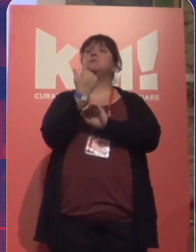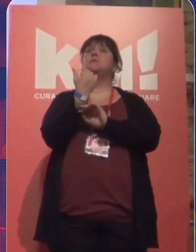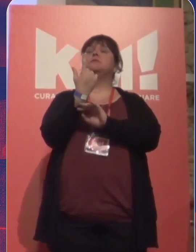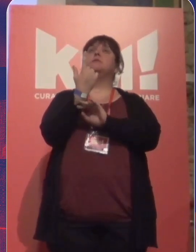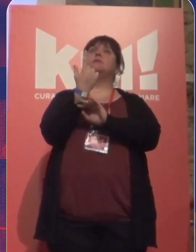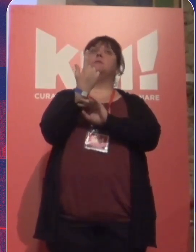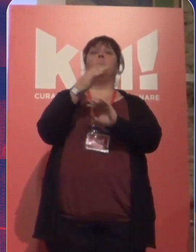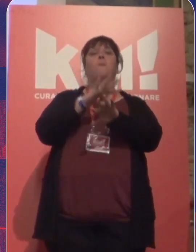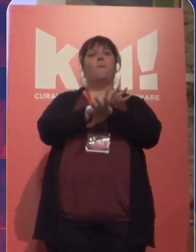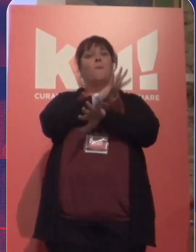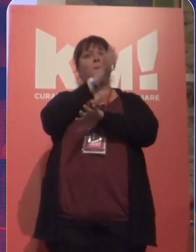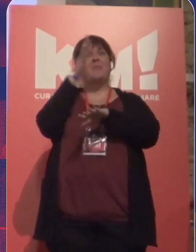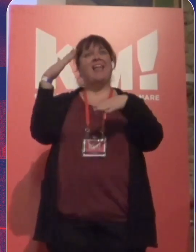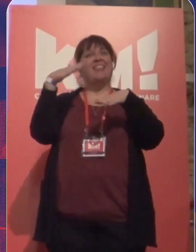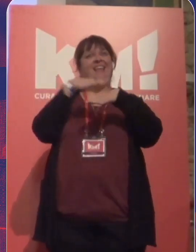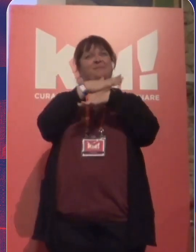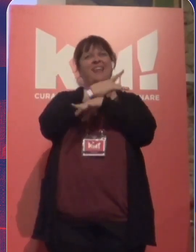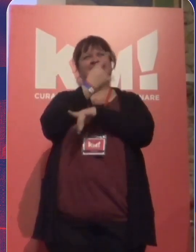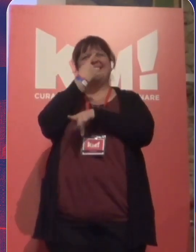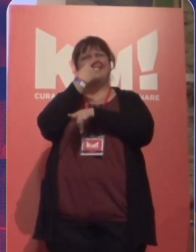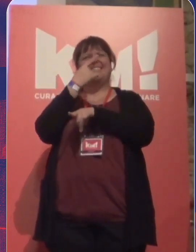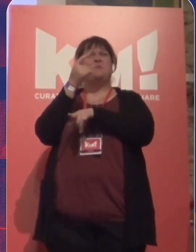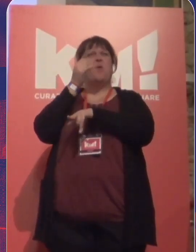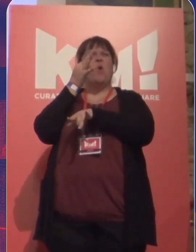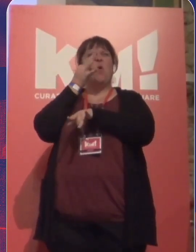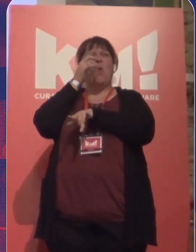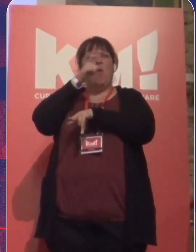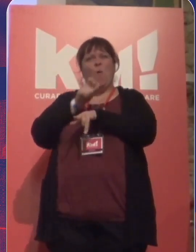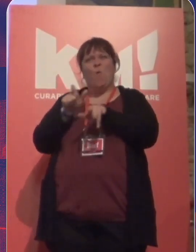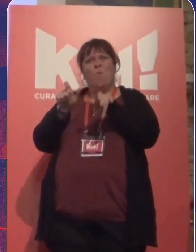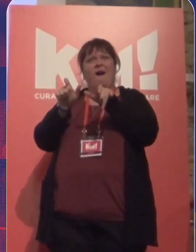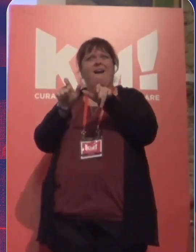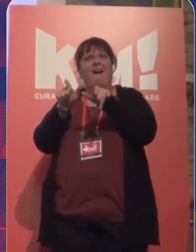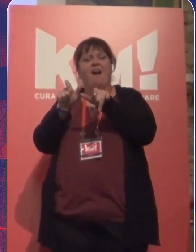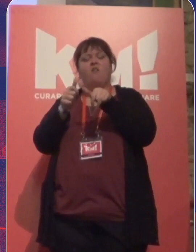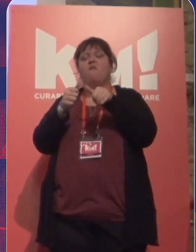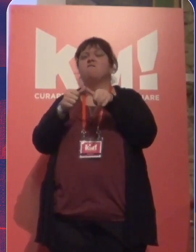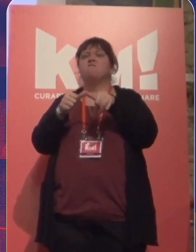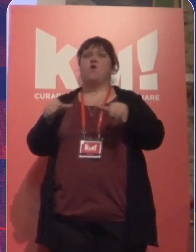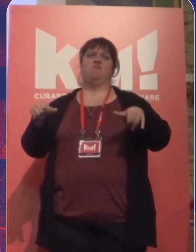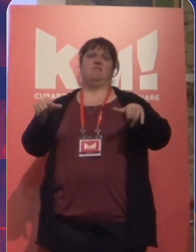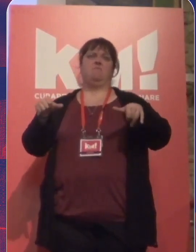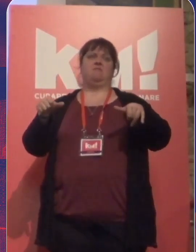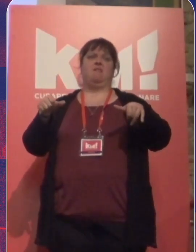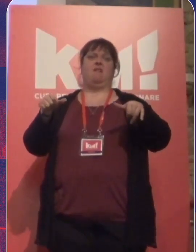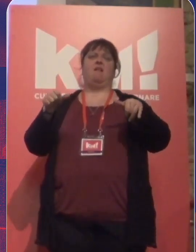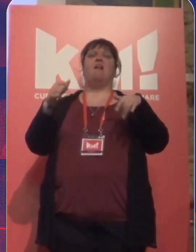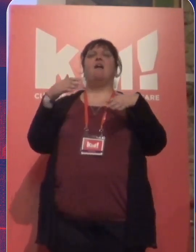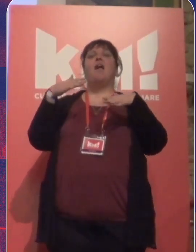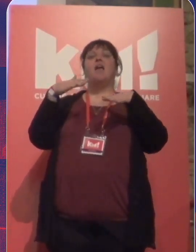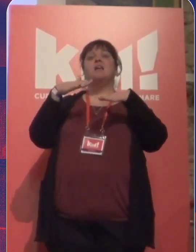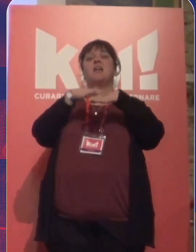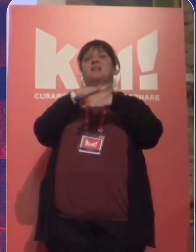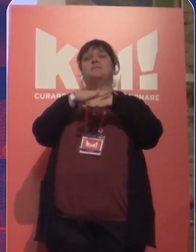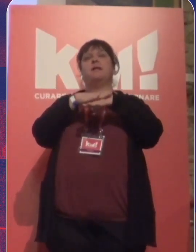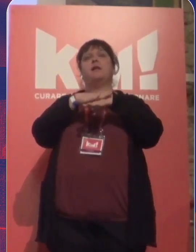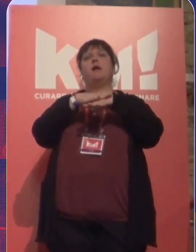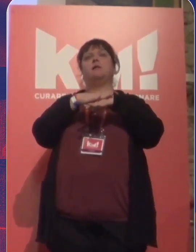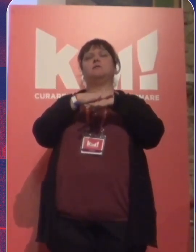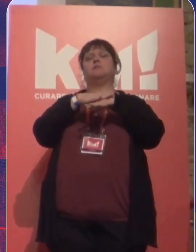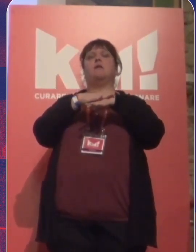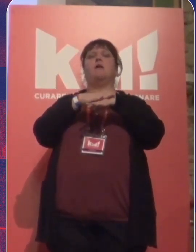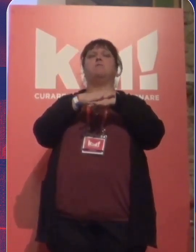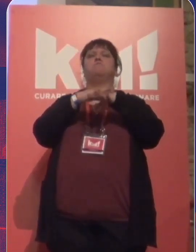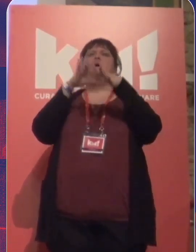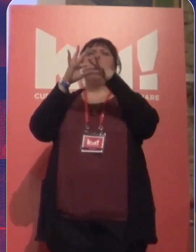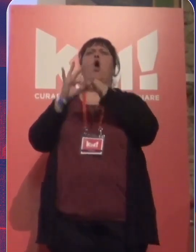diciamo così umana fondamentale che prescinde dal copit ma il kovida come sa